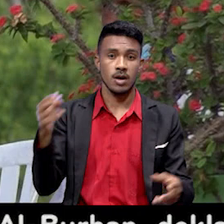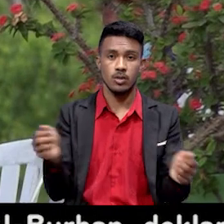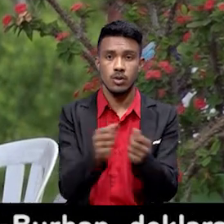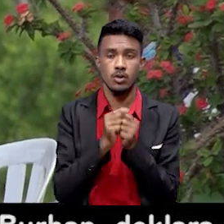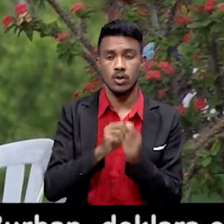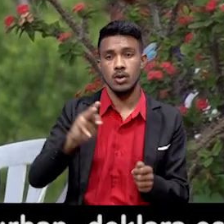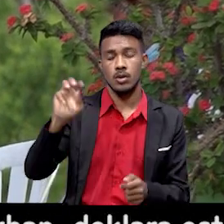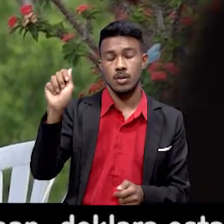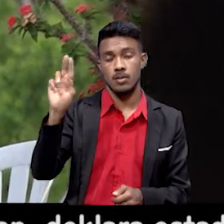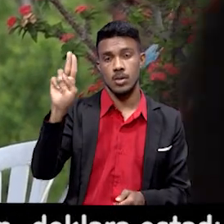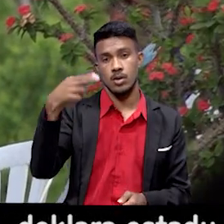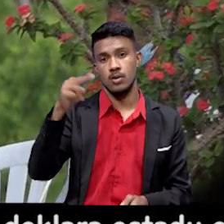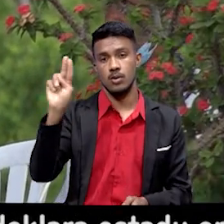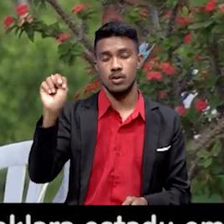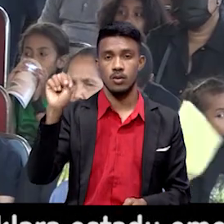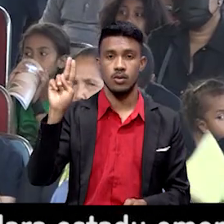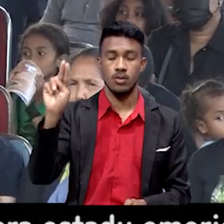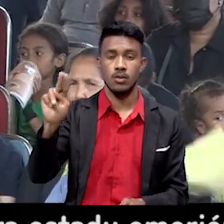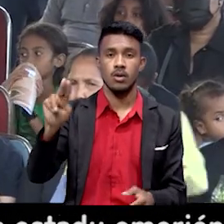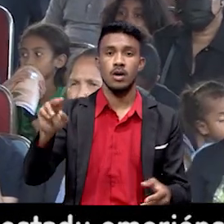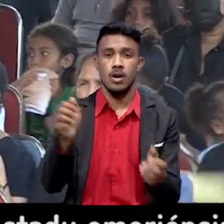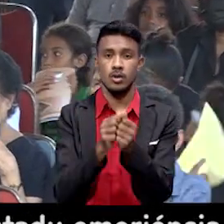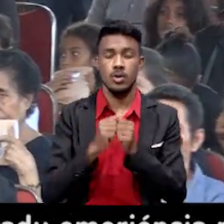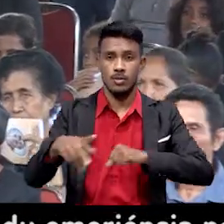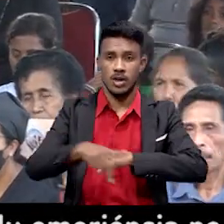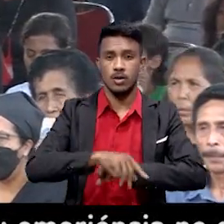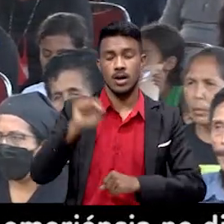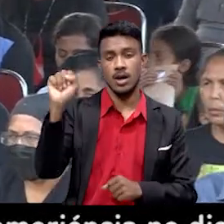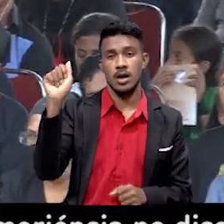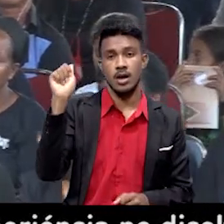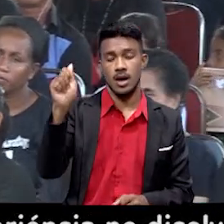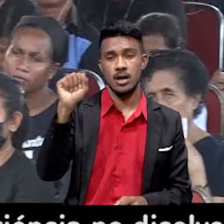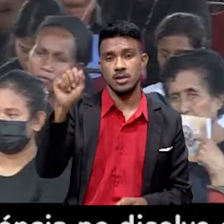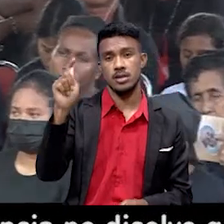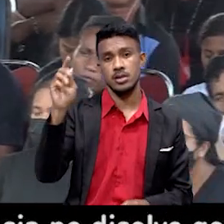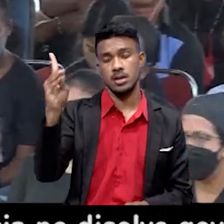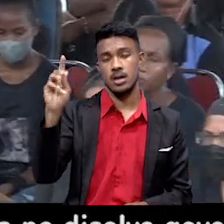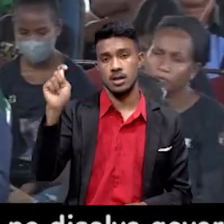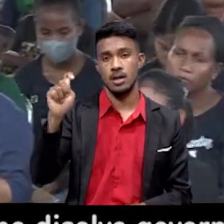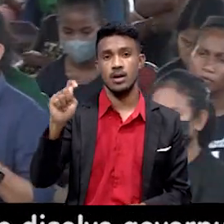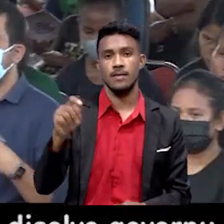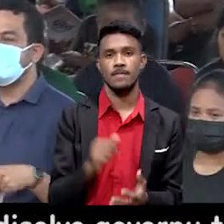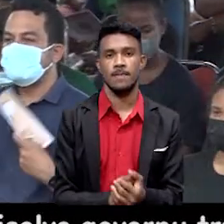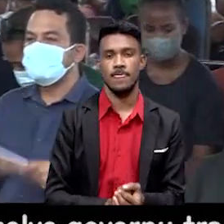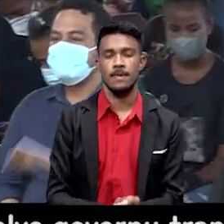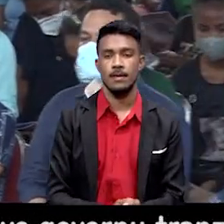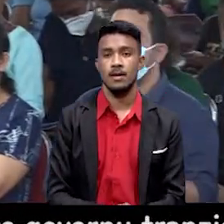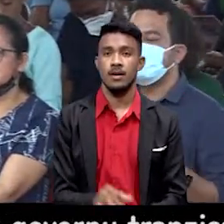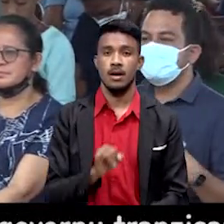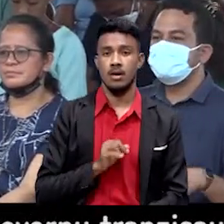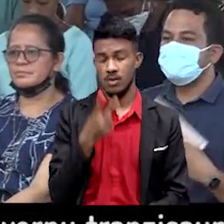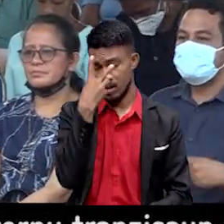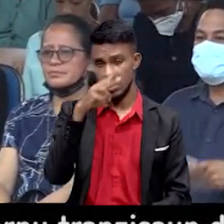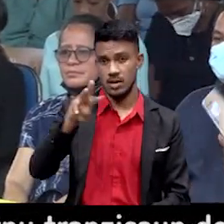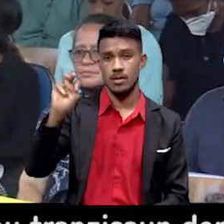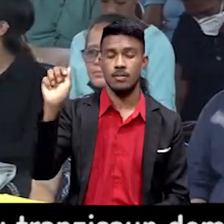sirahalo promosong ba programa partidu ASDT no akompanya mahunu tama mahunu ne ema intelijente duni. Awore mahunu aprende